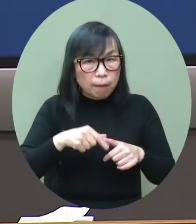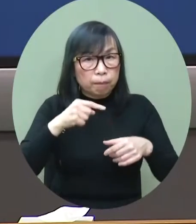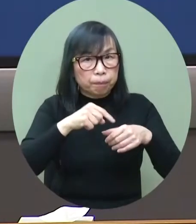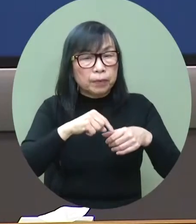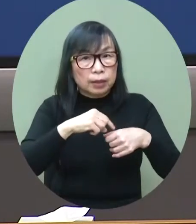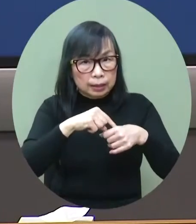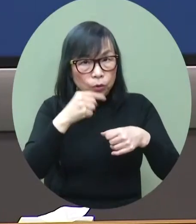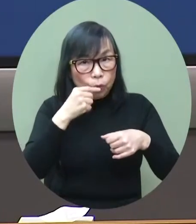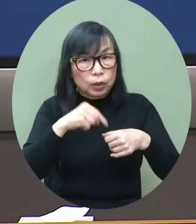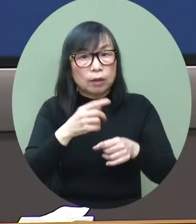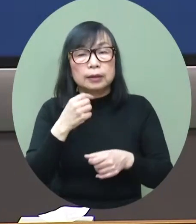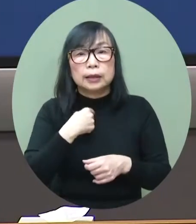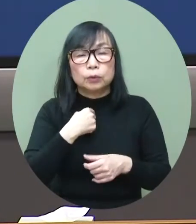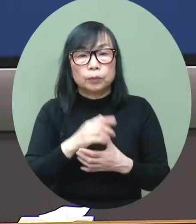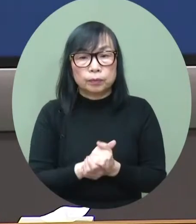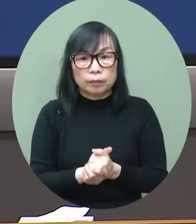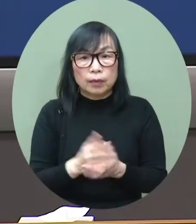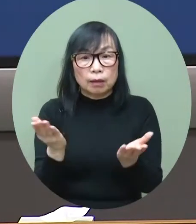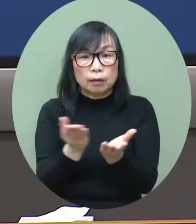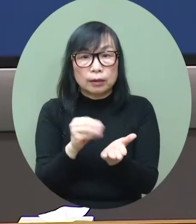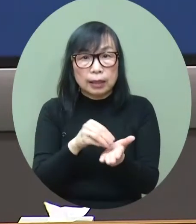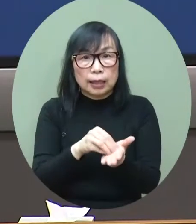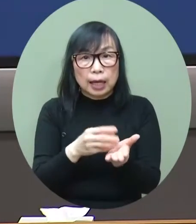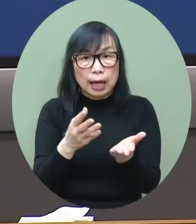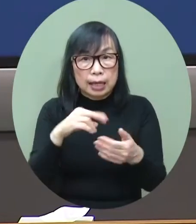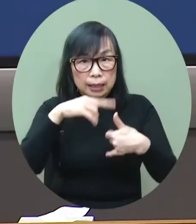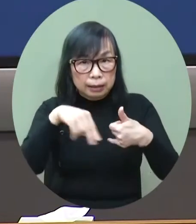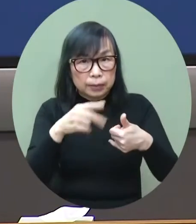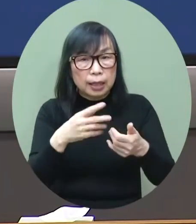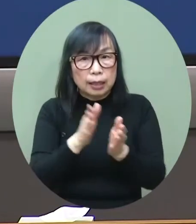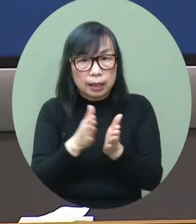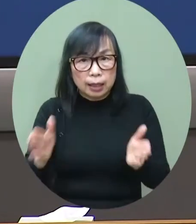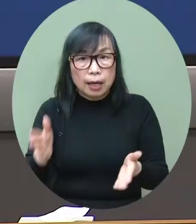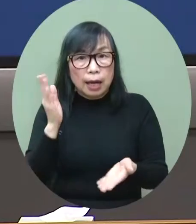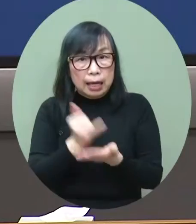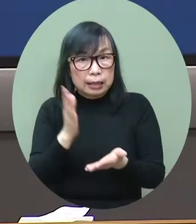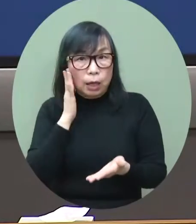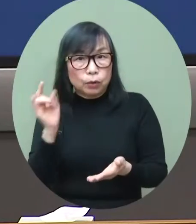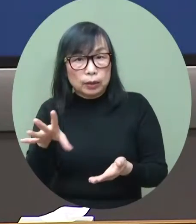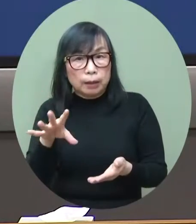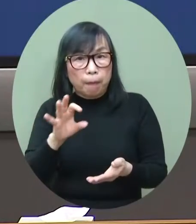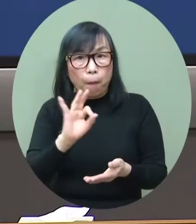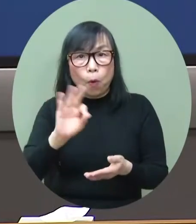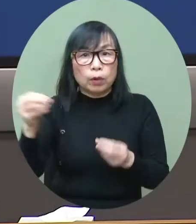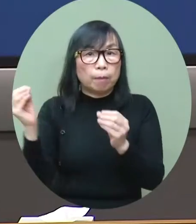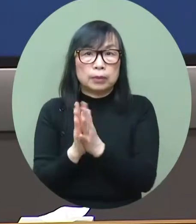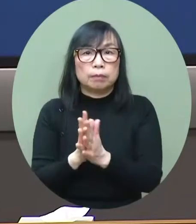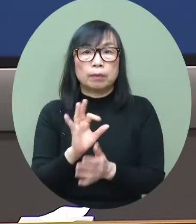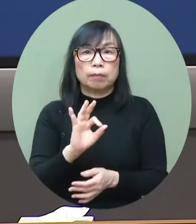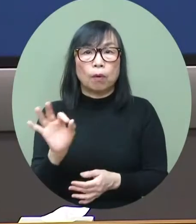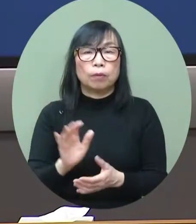酸嘅檢測啊，嚟到去確定佢喺檢疫期間喺酒店裏邊咧都冇俾感染到